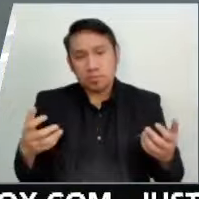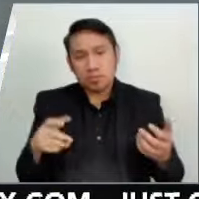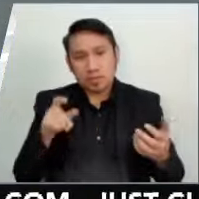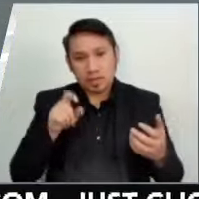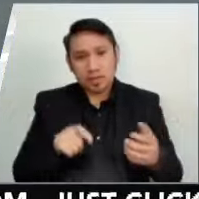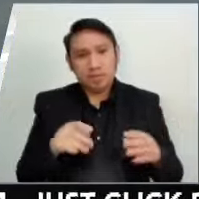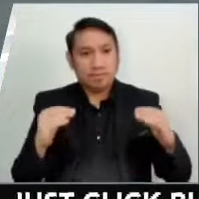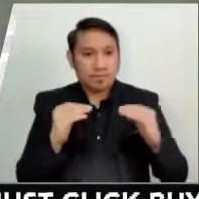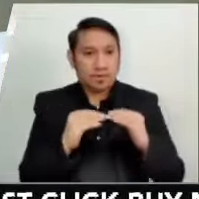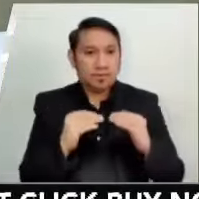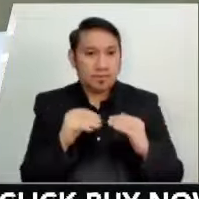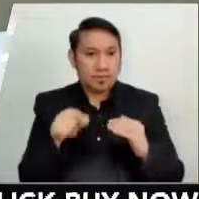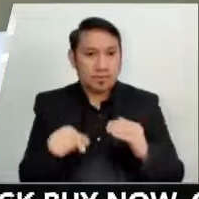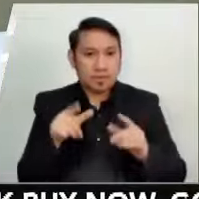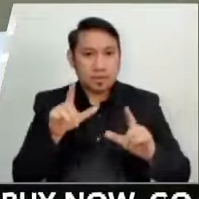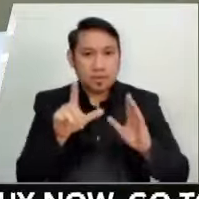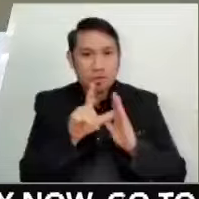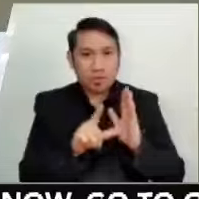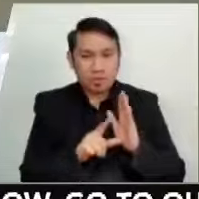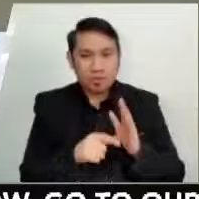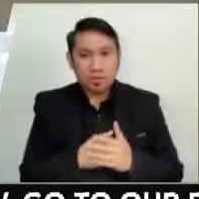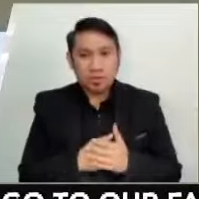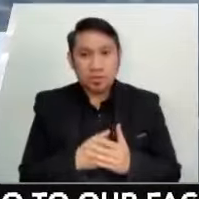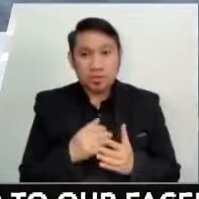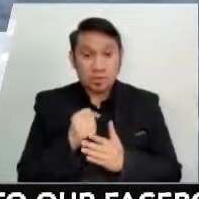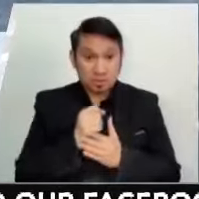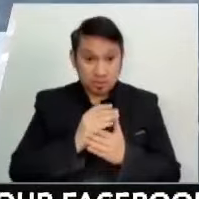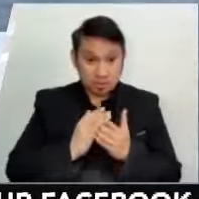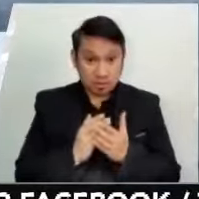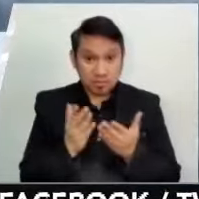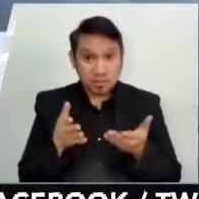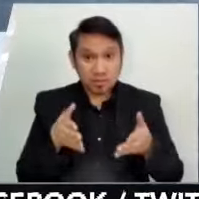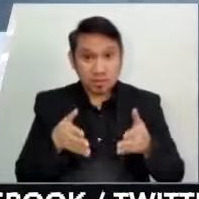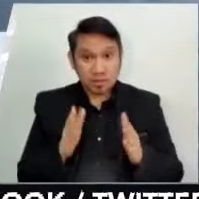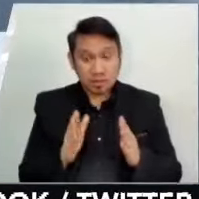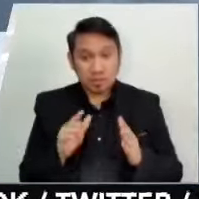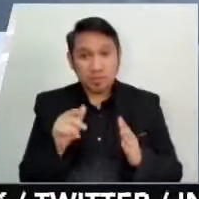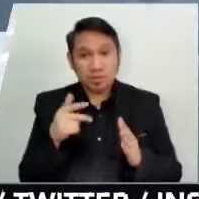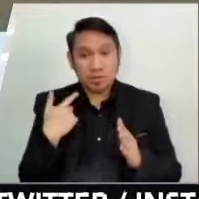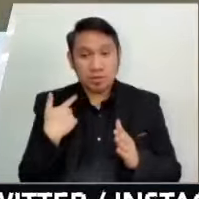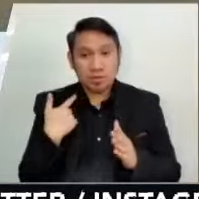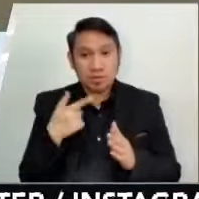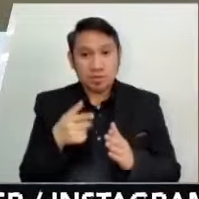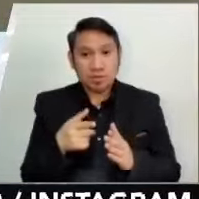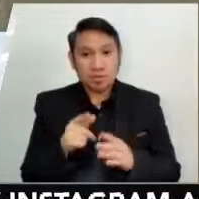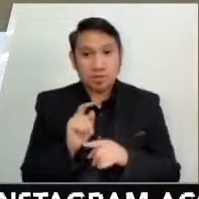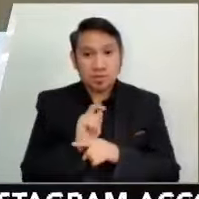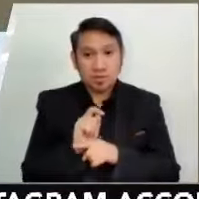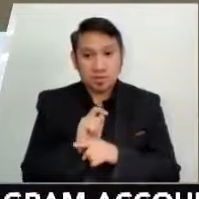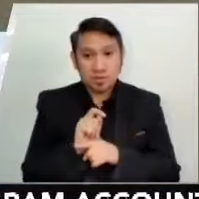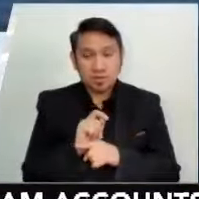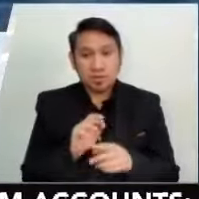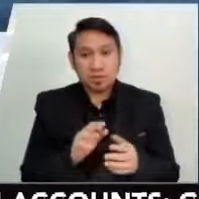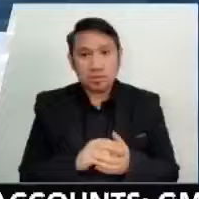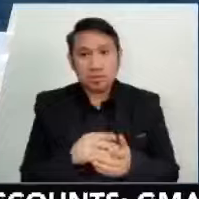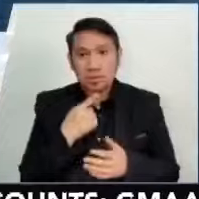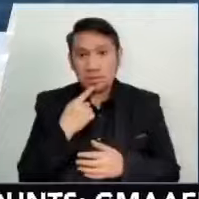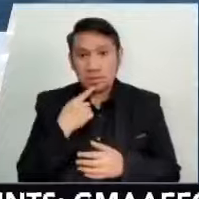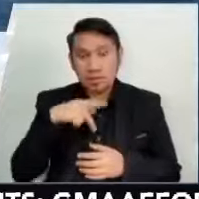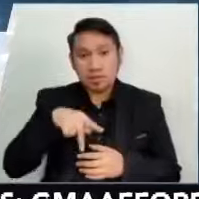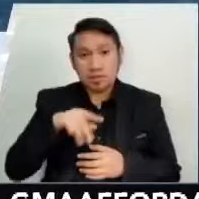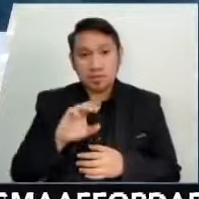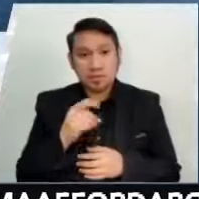ngayon, may mangilan-ngilan na Coast Guard units ang pinayagan ng magsagawa ng mga WASAR training. Gate ng Coast Guard, mas mahigpit na